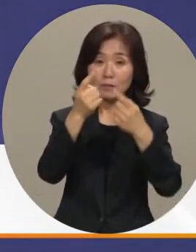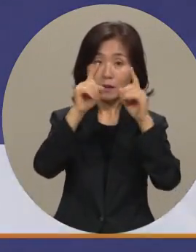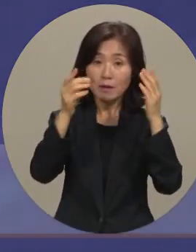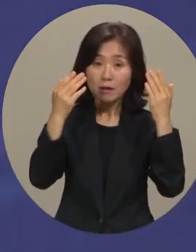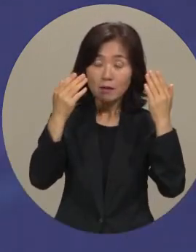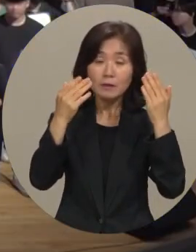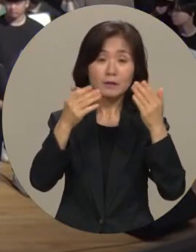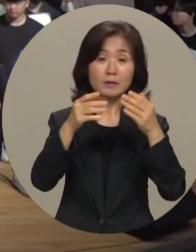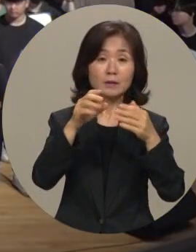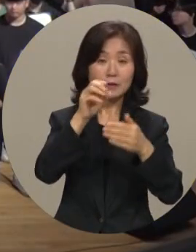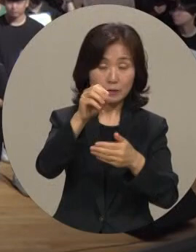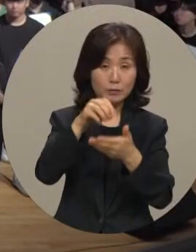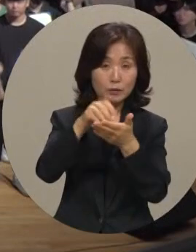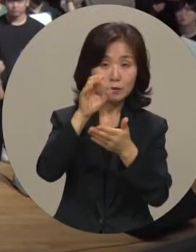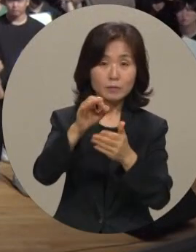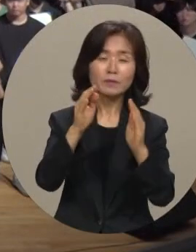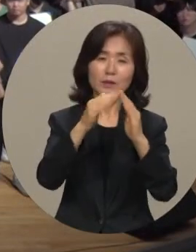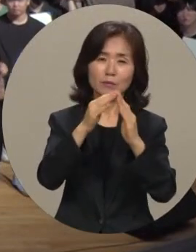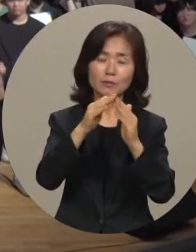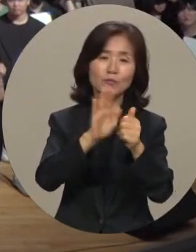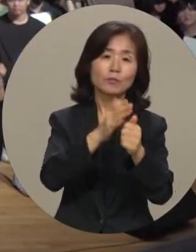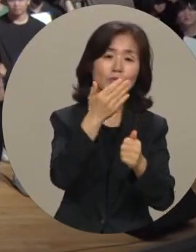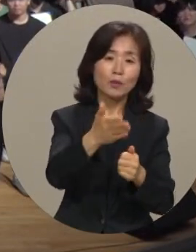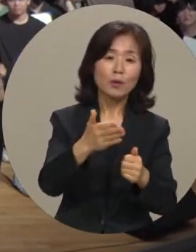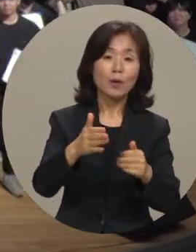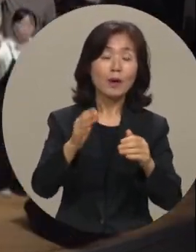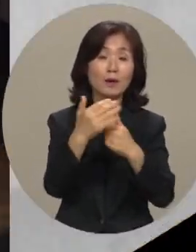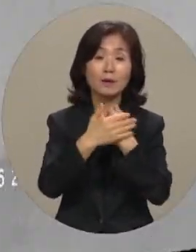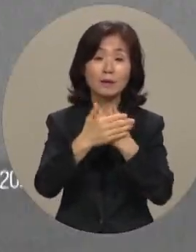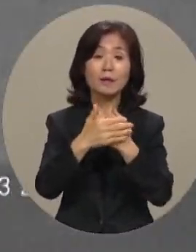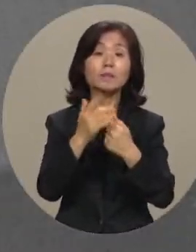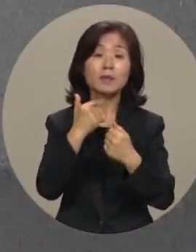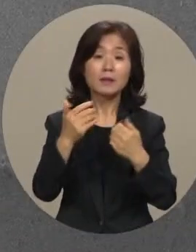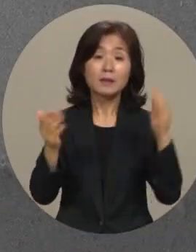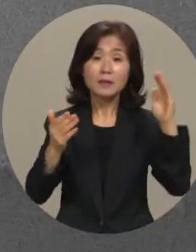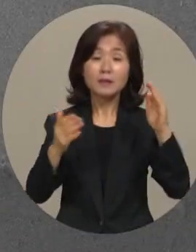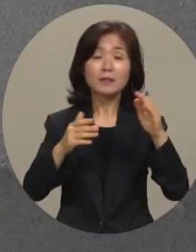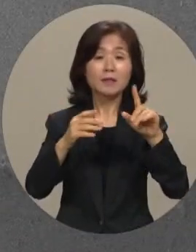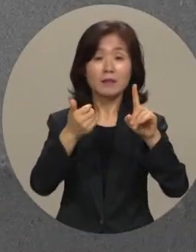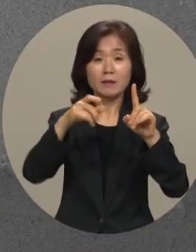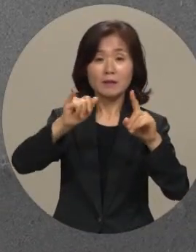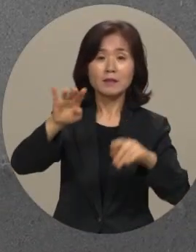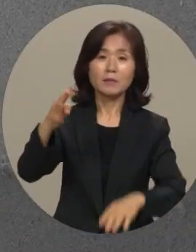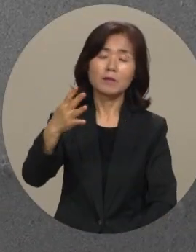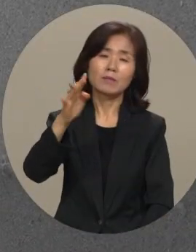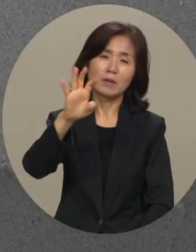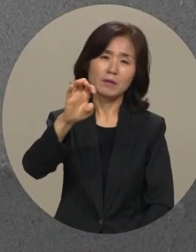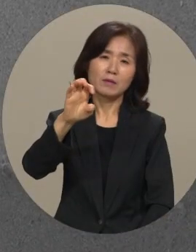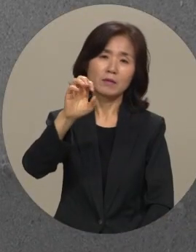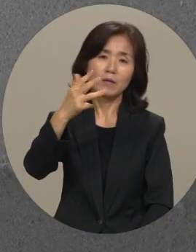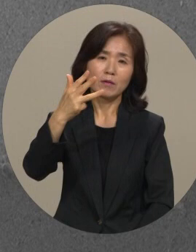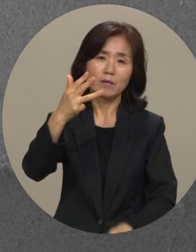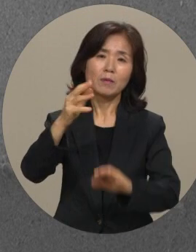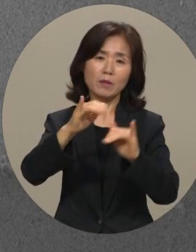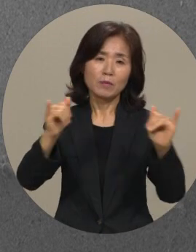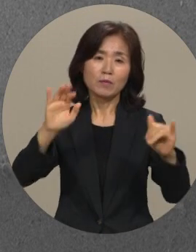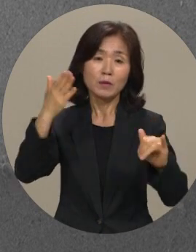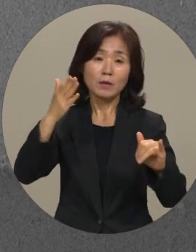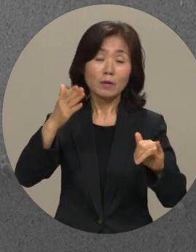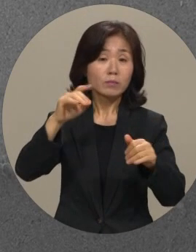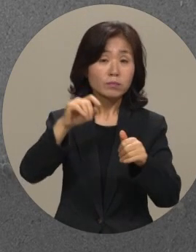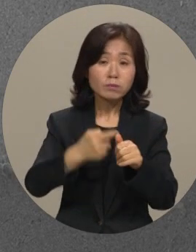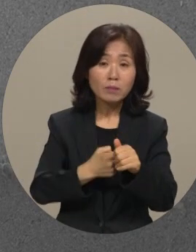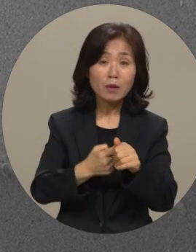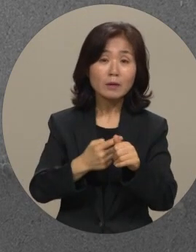대학생은 올해 학기에만 48명의 이입니다 이런 제도 덕에 화천군 꾸준히 학생이 유입되고